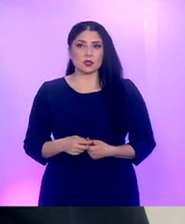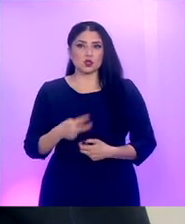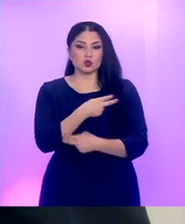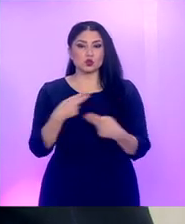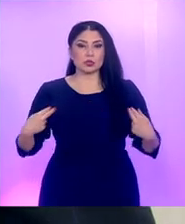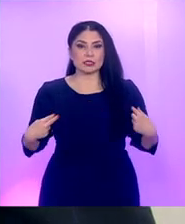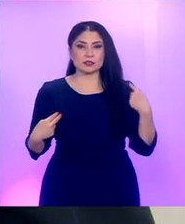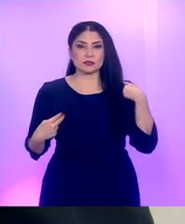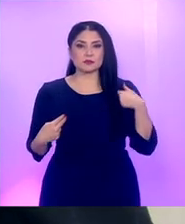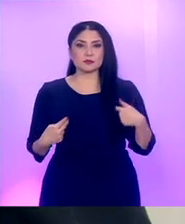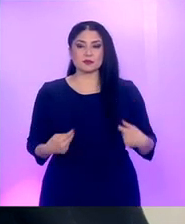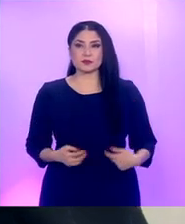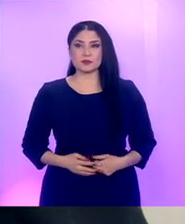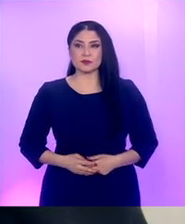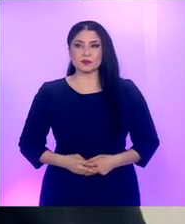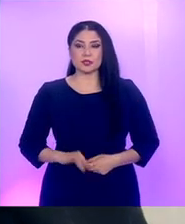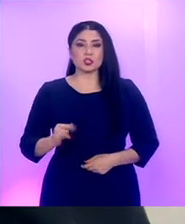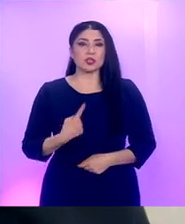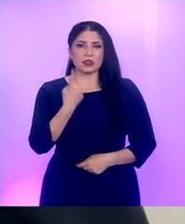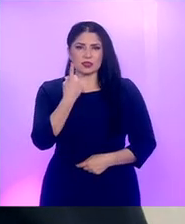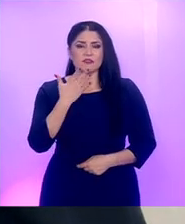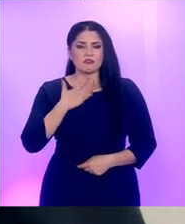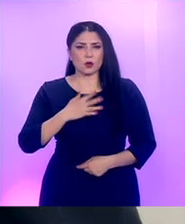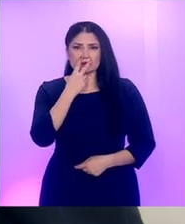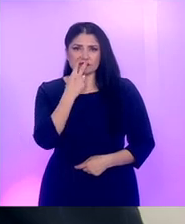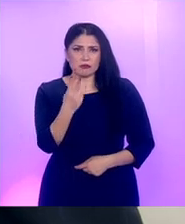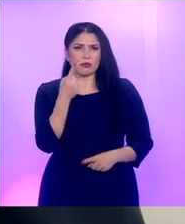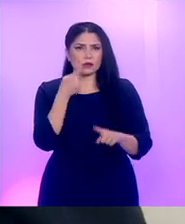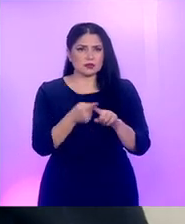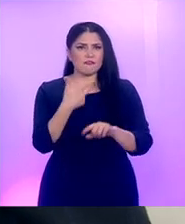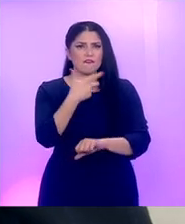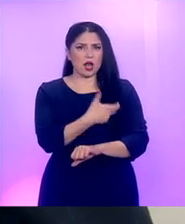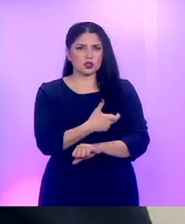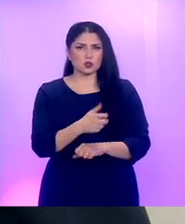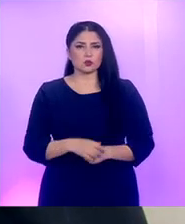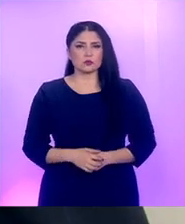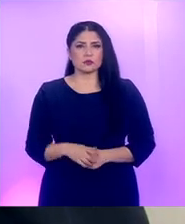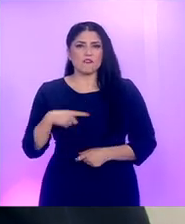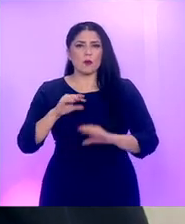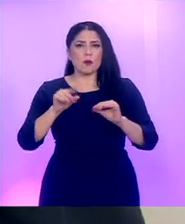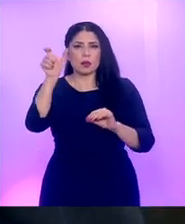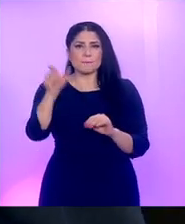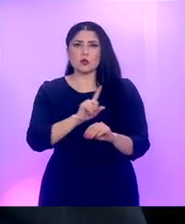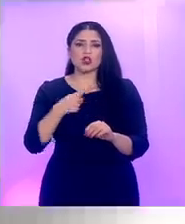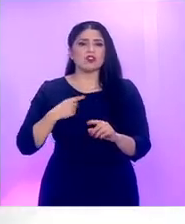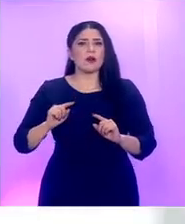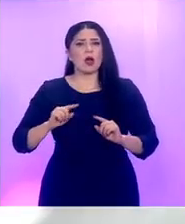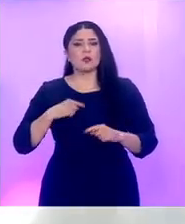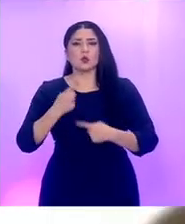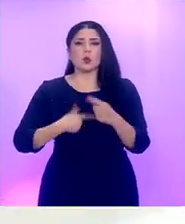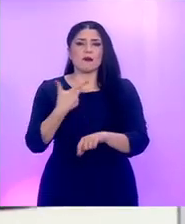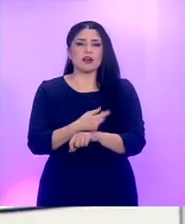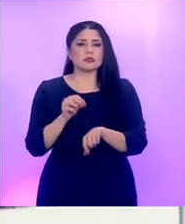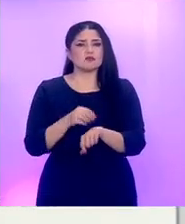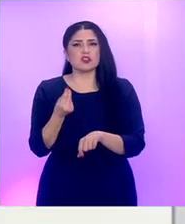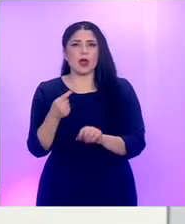sunt jurist și vreau întâi să mă conving că vaccinul chiar este testat și nu are reacții adverse.